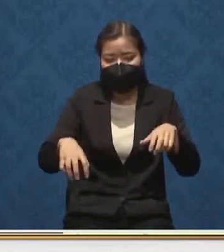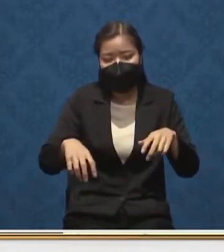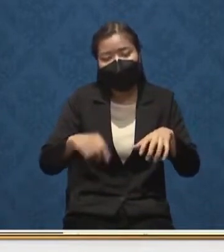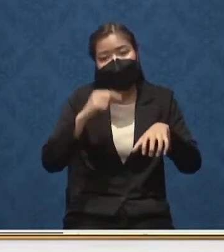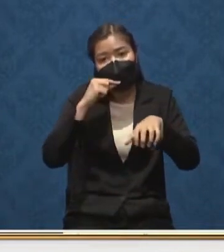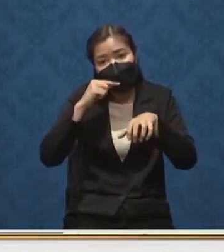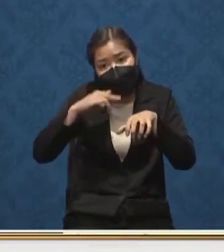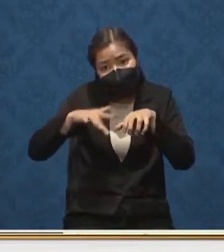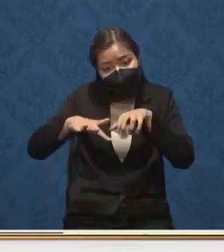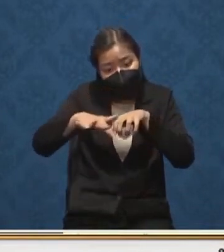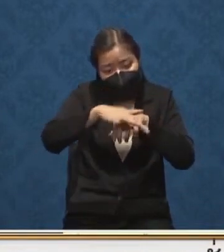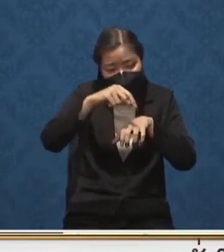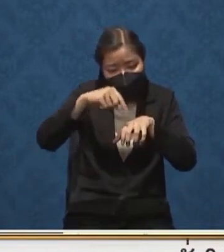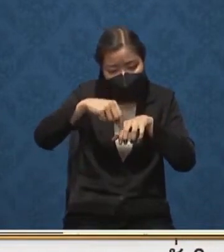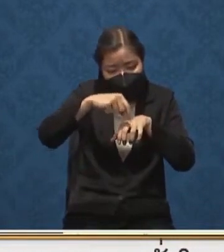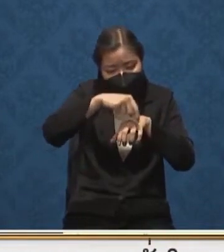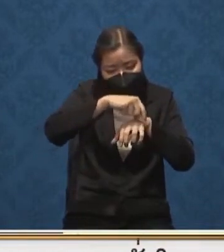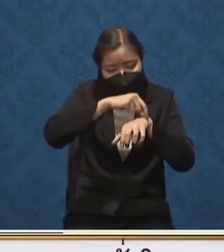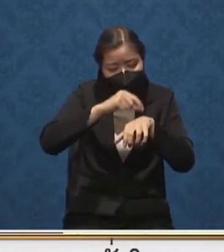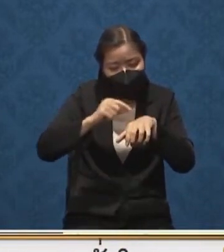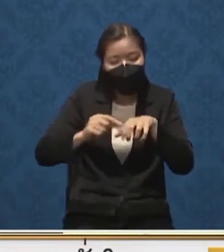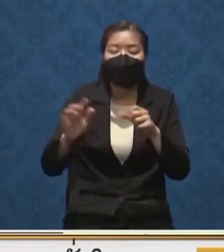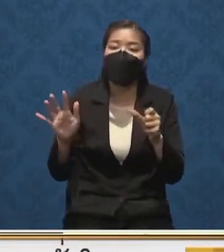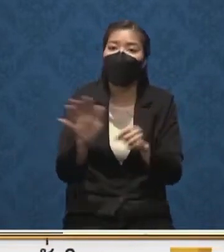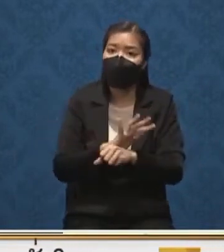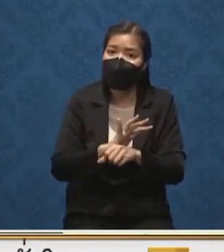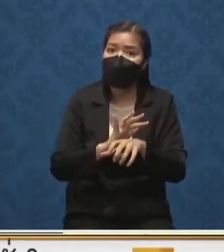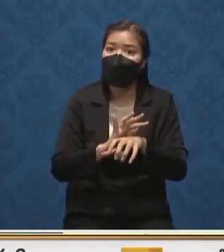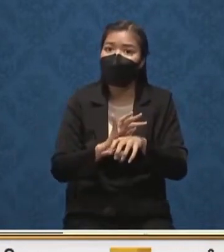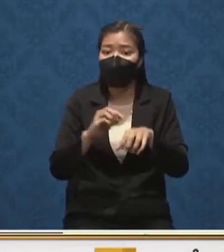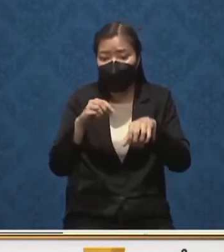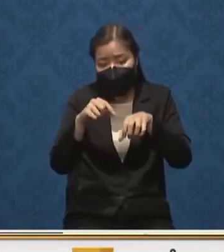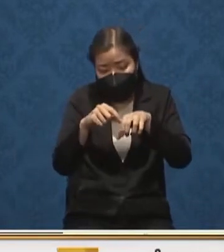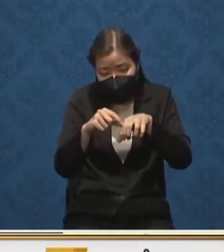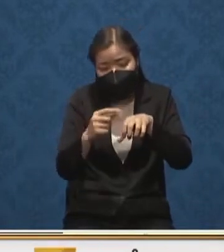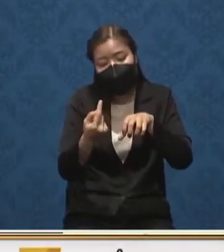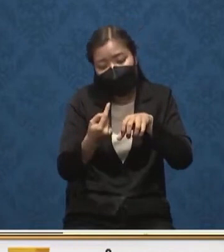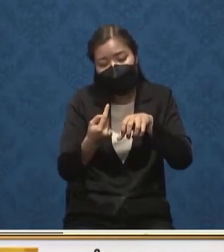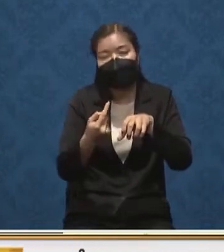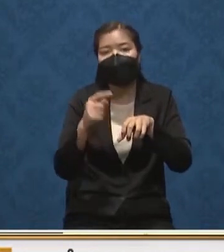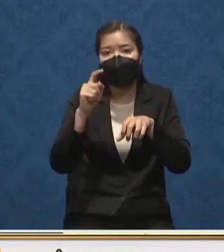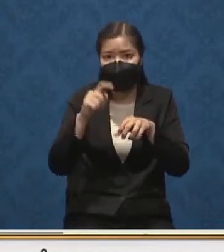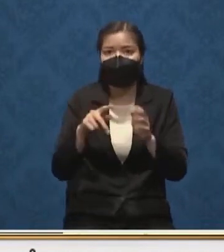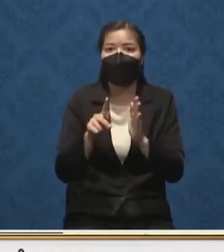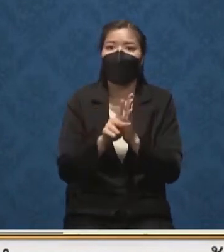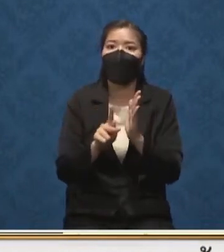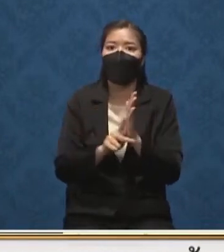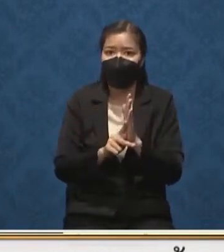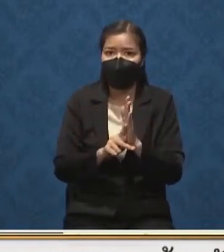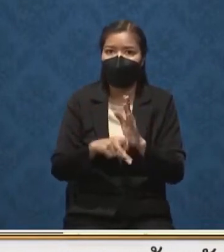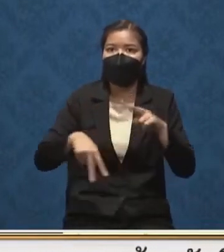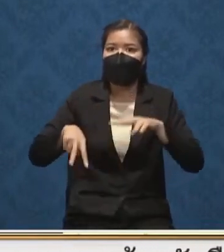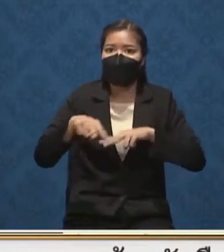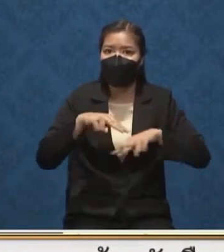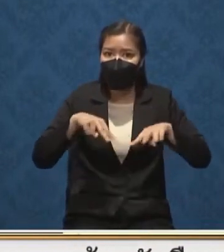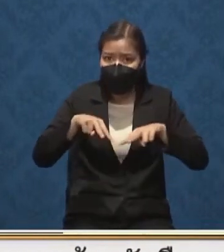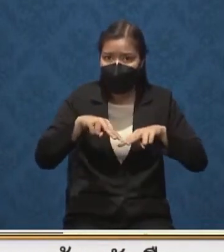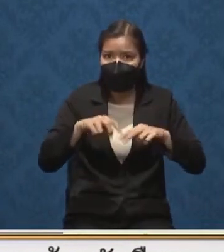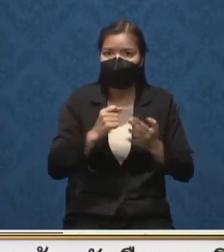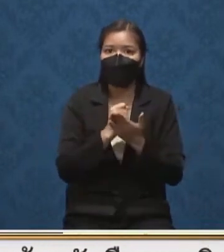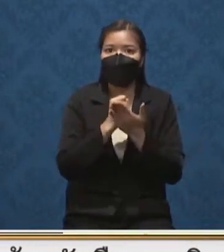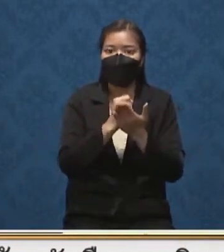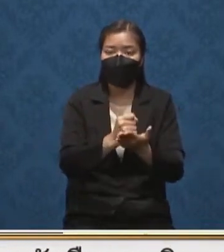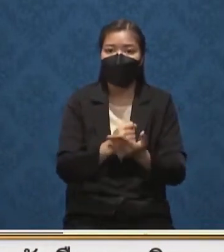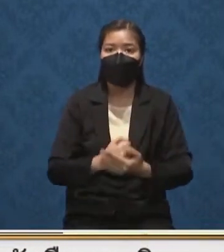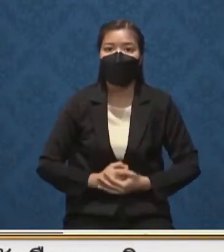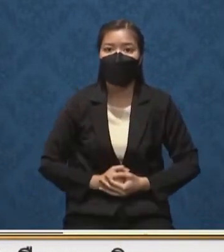ตรงใดก็ต้องไปหาวิธีทำกันนะครับแต่ว่าเรียนว่าก็ให้ความสำคัญแล้วก็รัฐบาลก็ได้แก้ปัญหาให้ไปอ่า